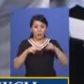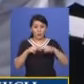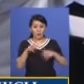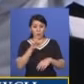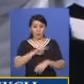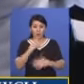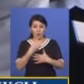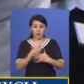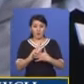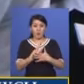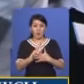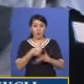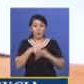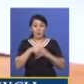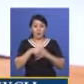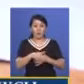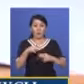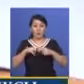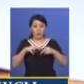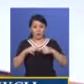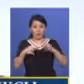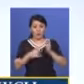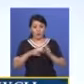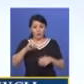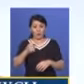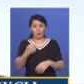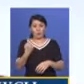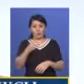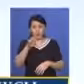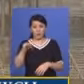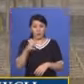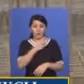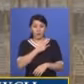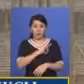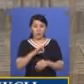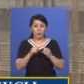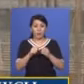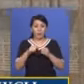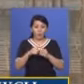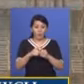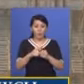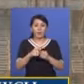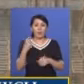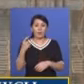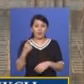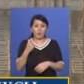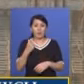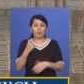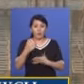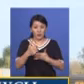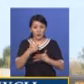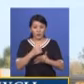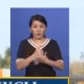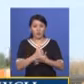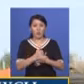барысын көрді. Ел қазынасынан нысанның құрылысына 7,1 миллиард теңге бөлінді. 11 қабатты ғимарат заманауи талаптарға сай салынып,